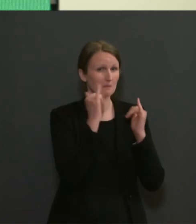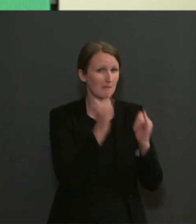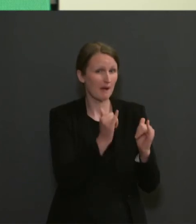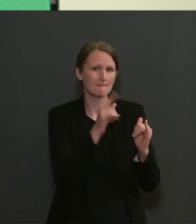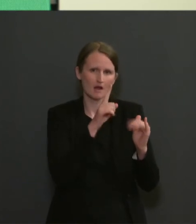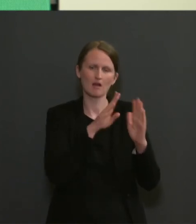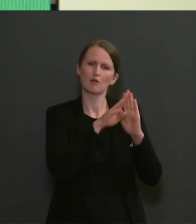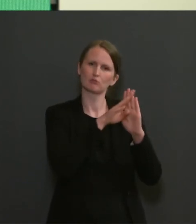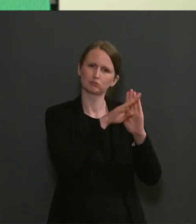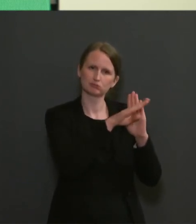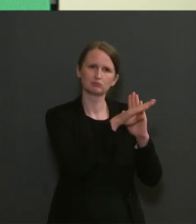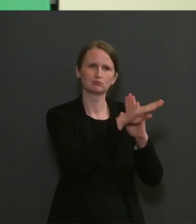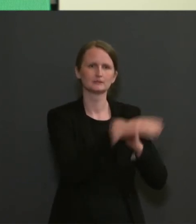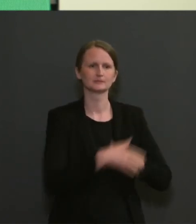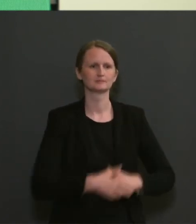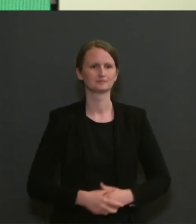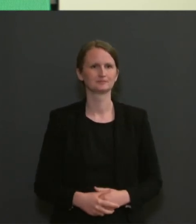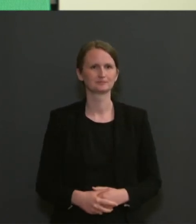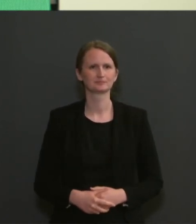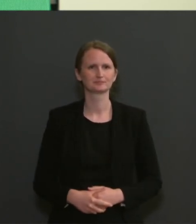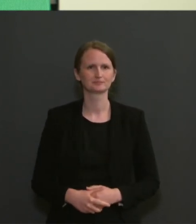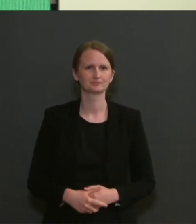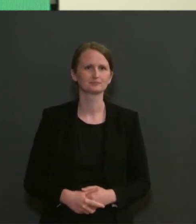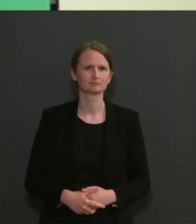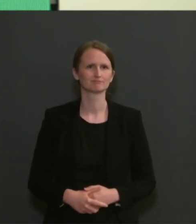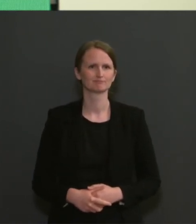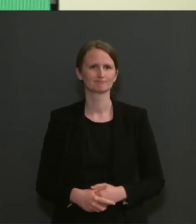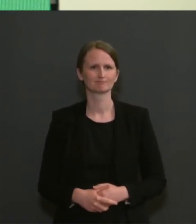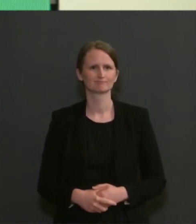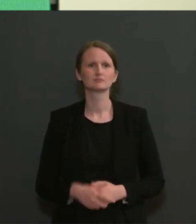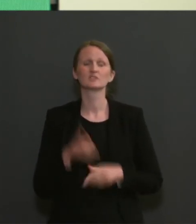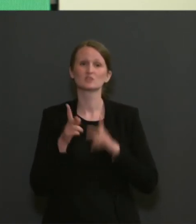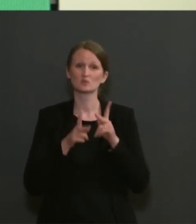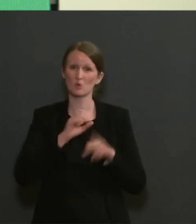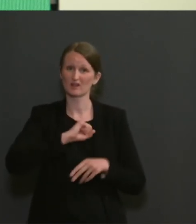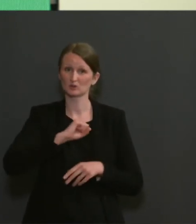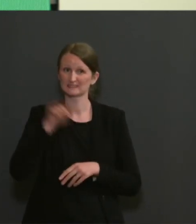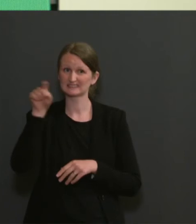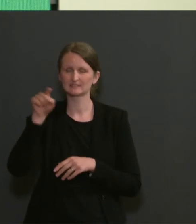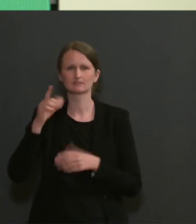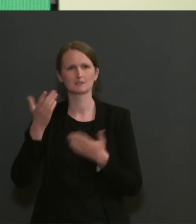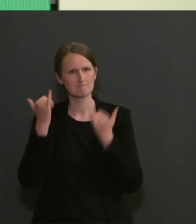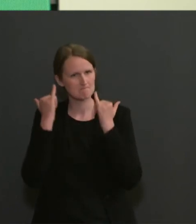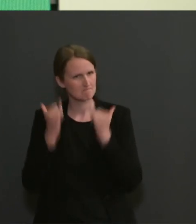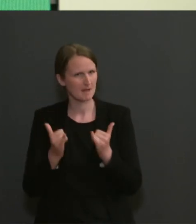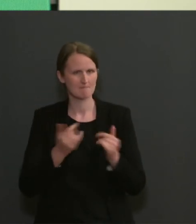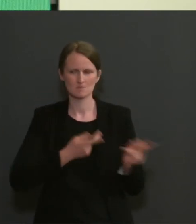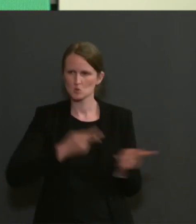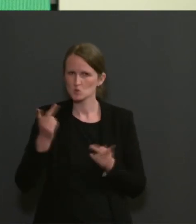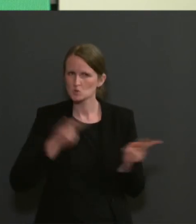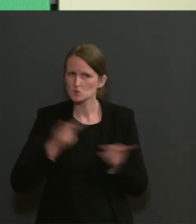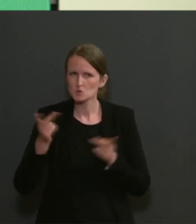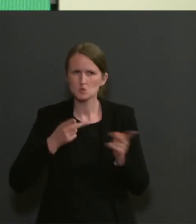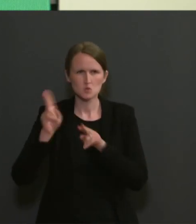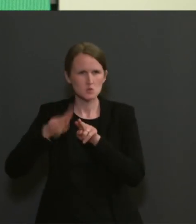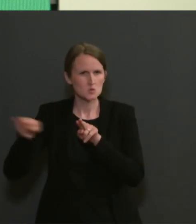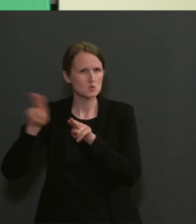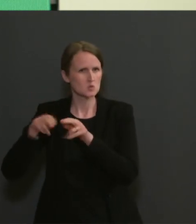Cependant, le nombre de patients en soins intensifs continue d'augmenter, heureusement là aussi à un rythme moins